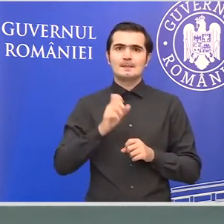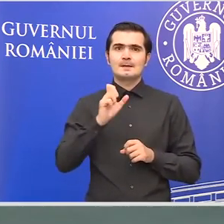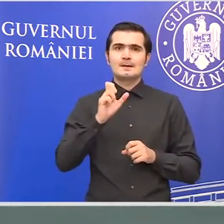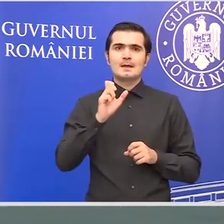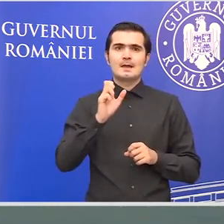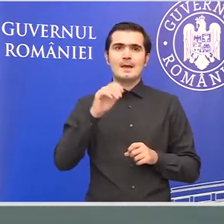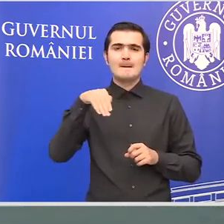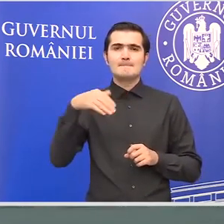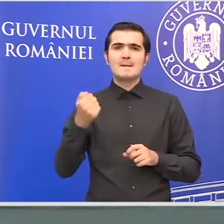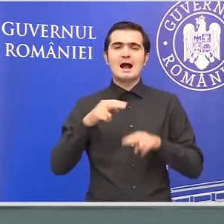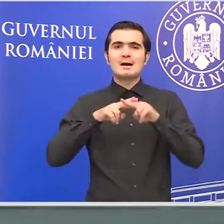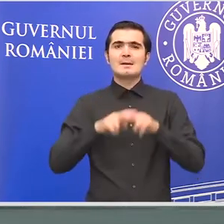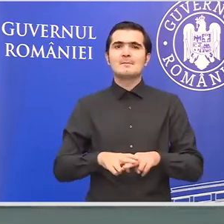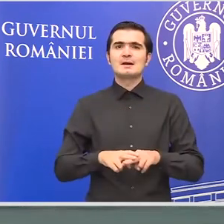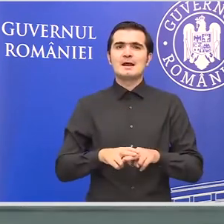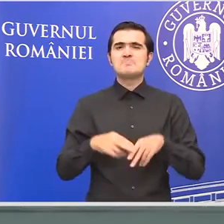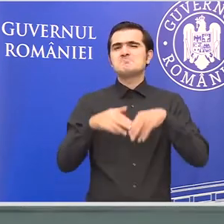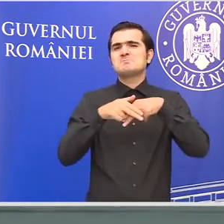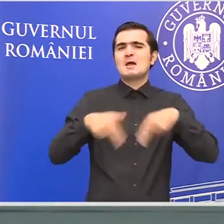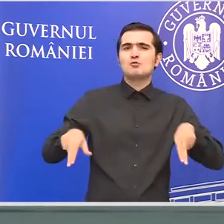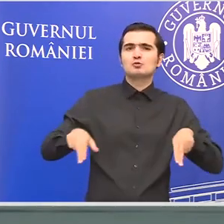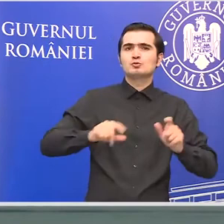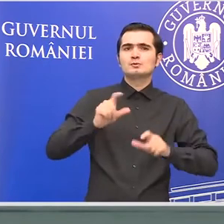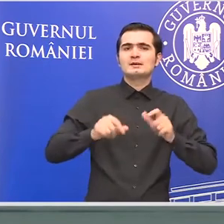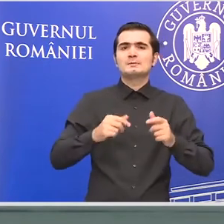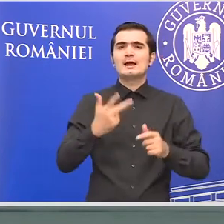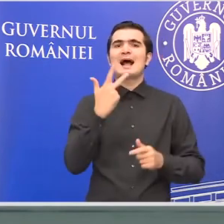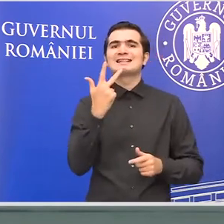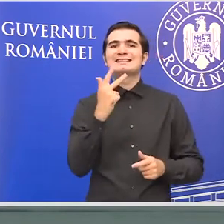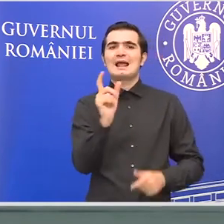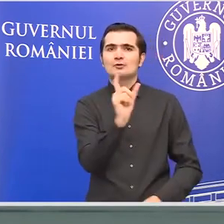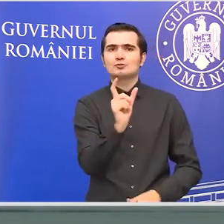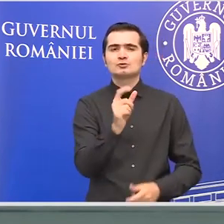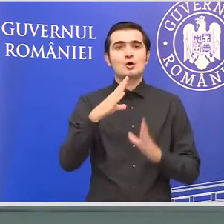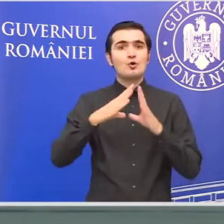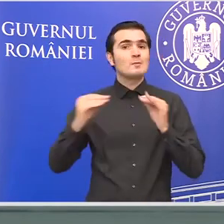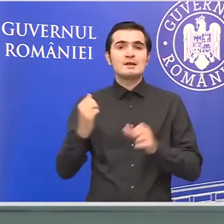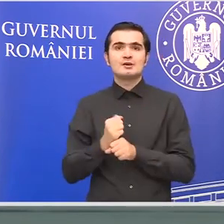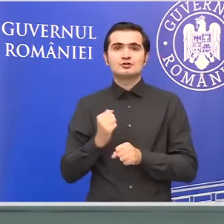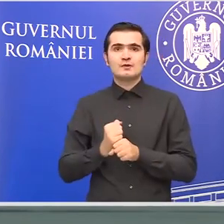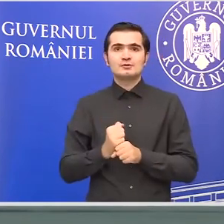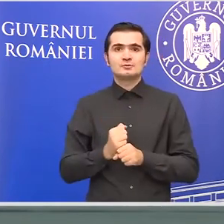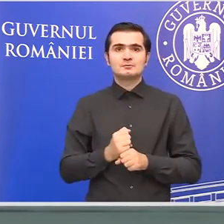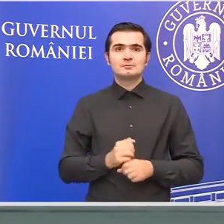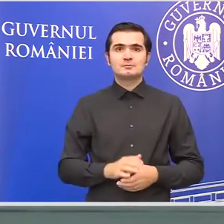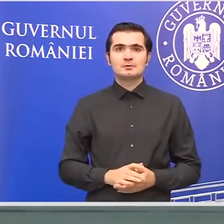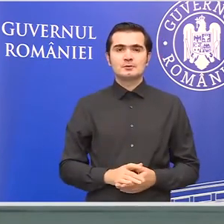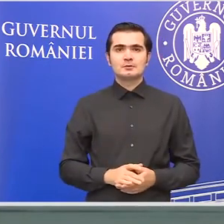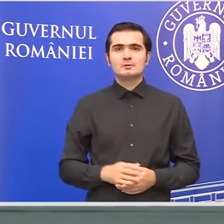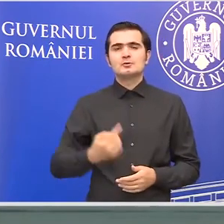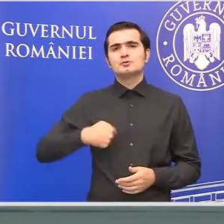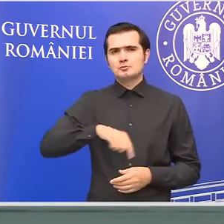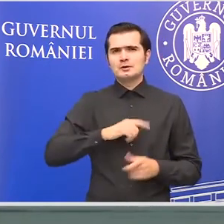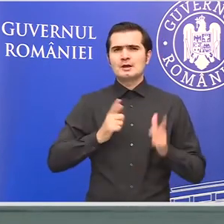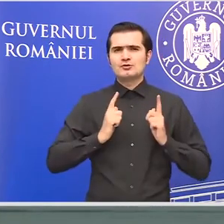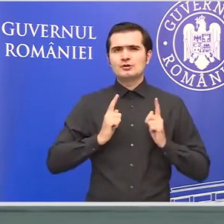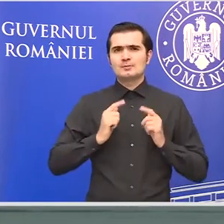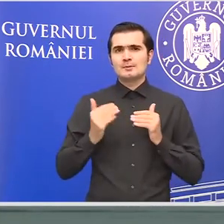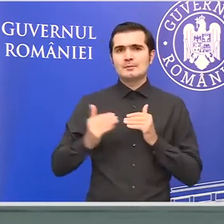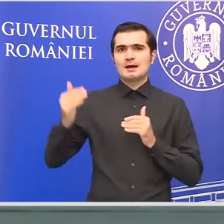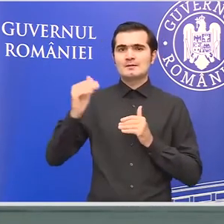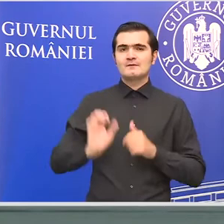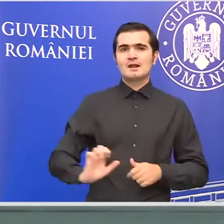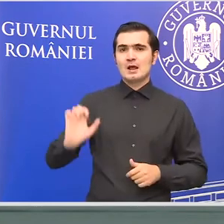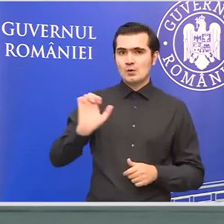privește administrarea celei de-a treia doze, ce decizie se va lua în România? Aici ne așteptăm ca, într-adevăr, la nivel european